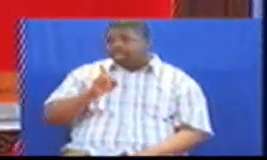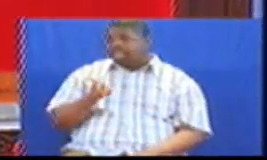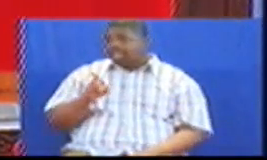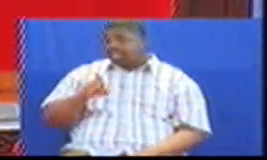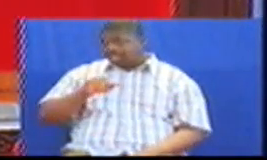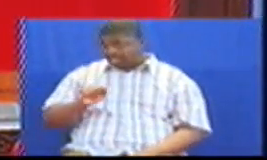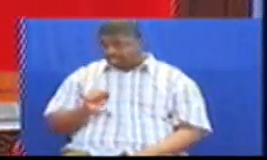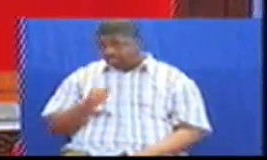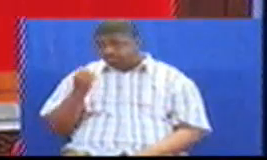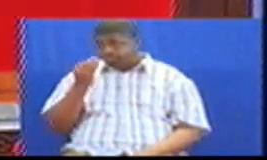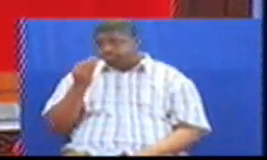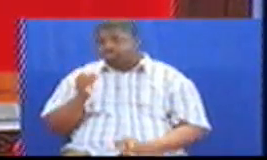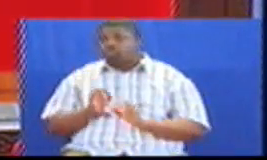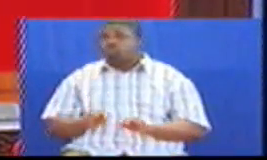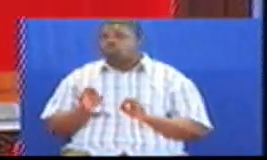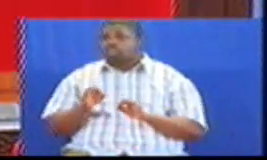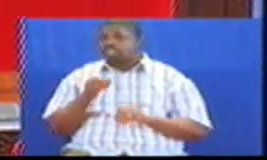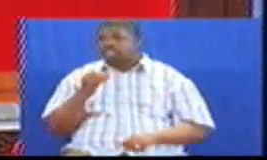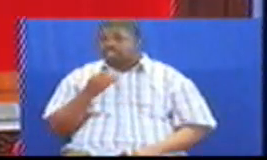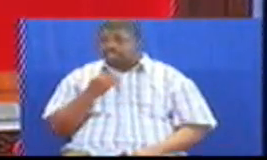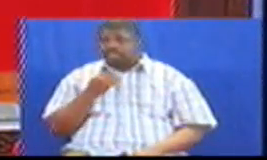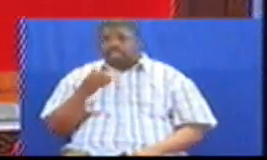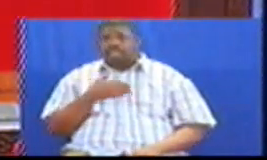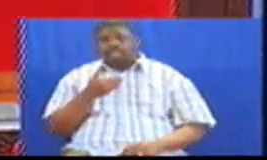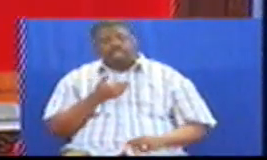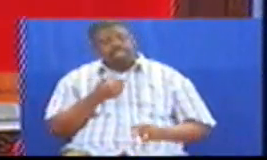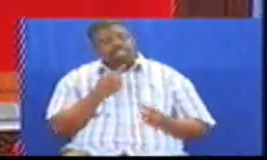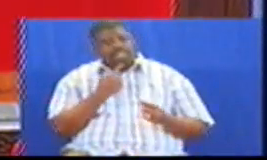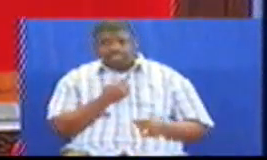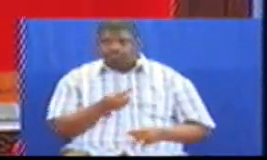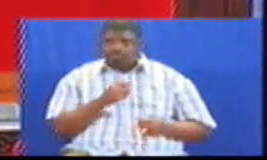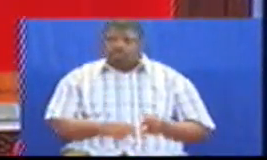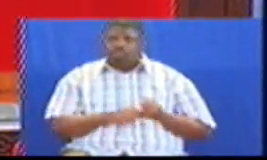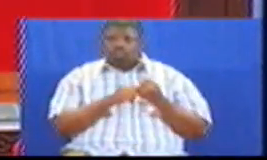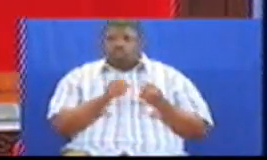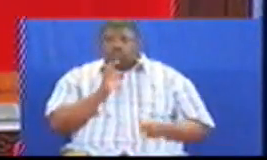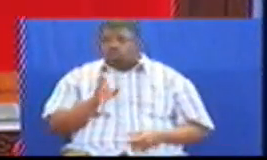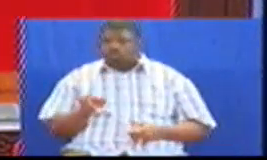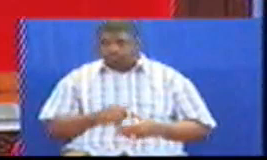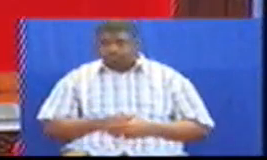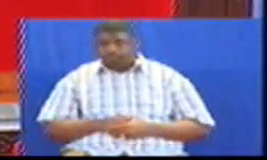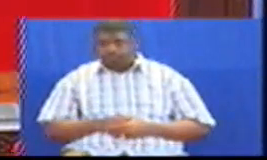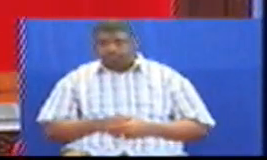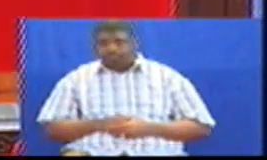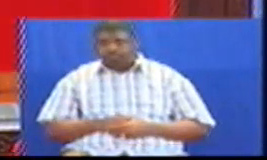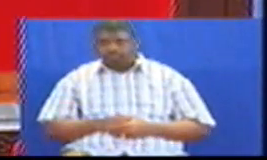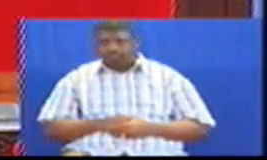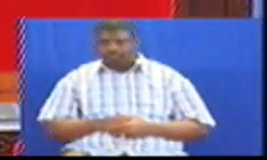nzuri oa, na ambayo Mheshimiwa Speaker, nataka kuanza kusema kwamba naunga mkono hoja.